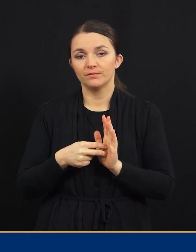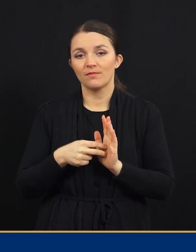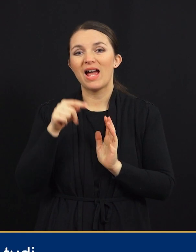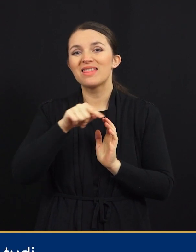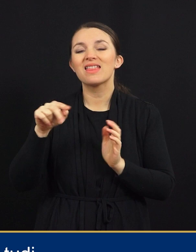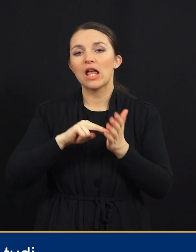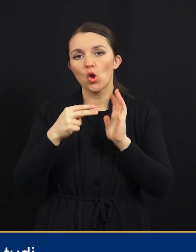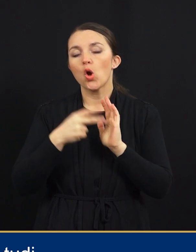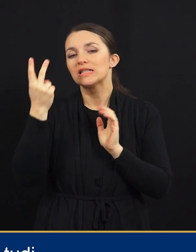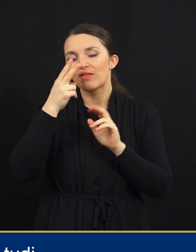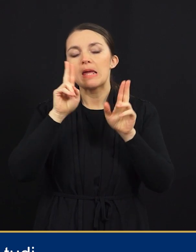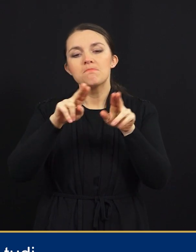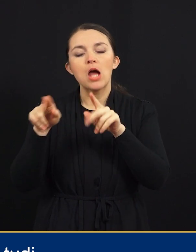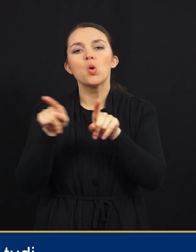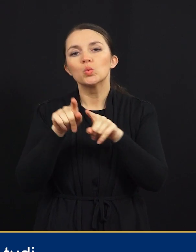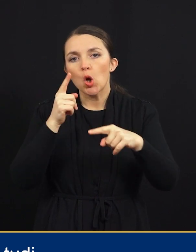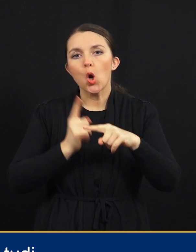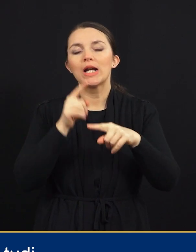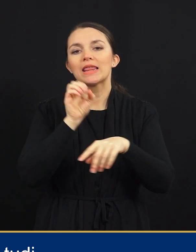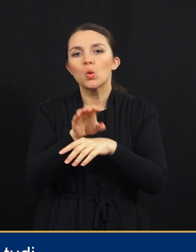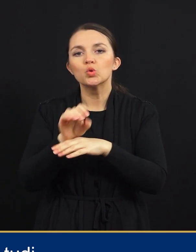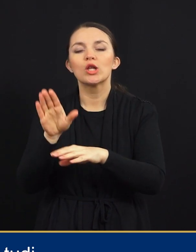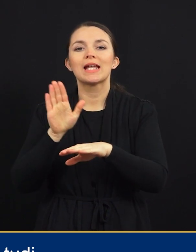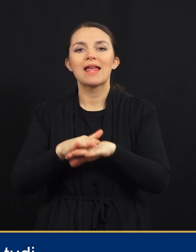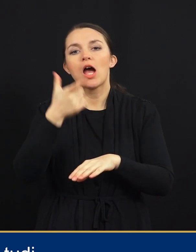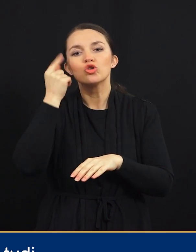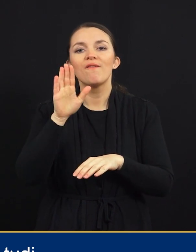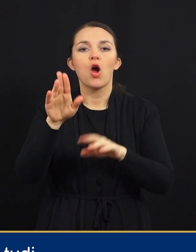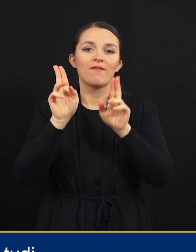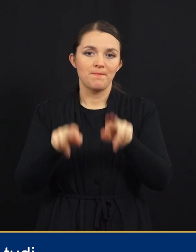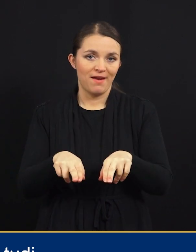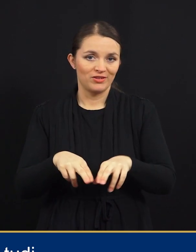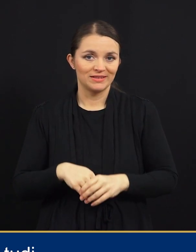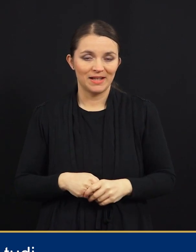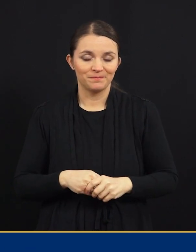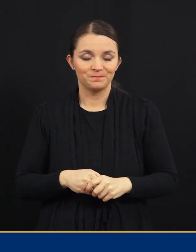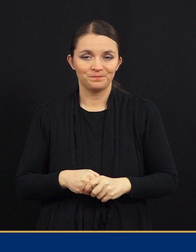Te tehnologije seveda imajo tudi konkretne učinke na človekove pravice.